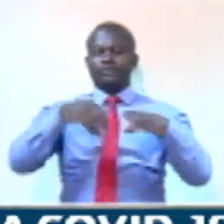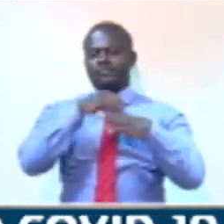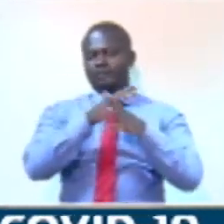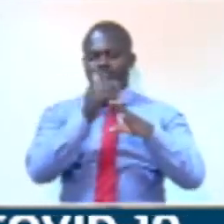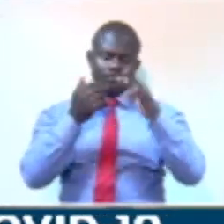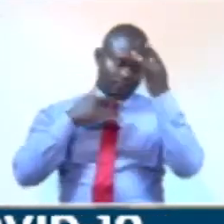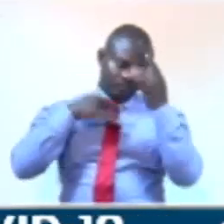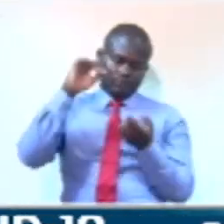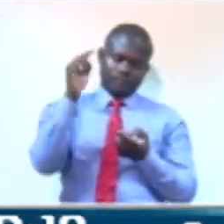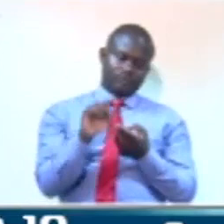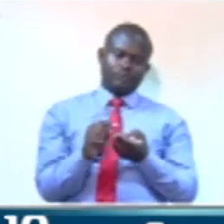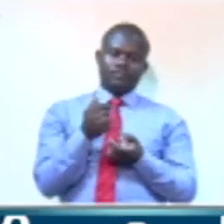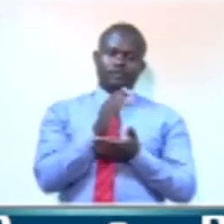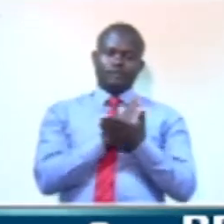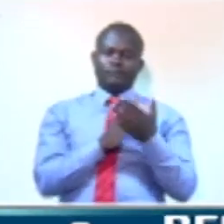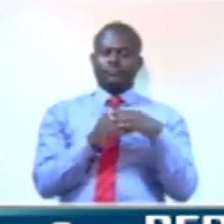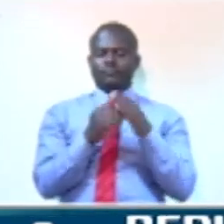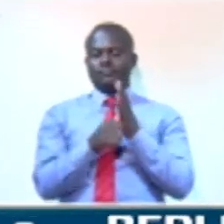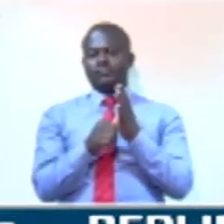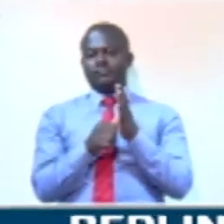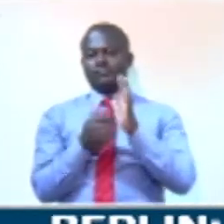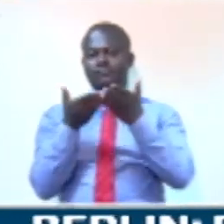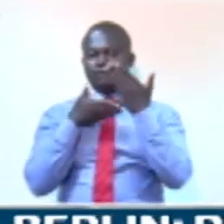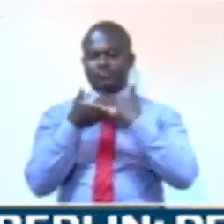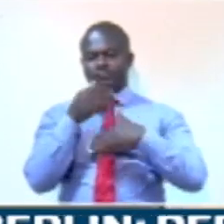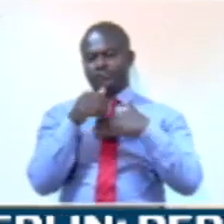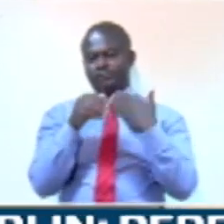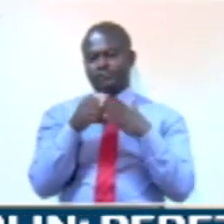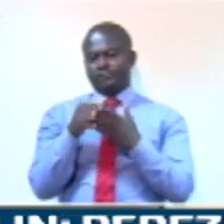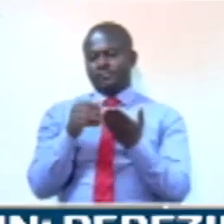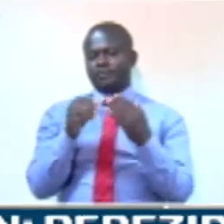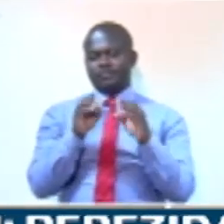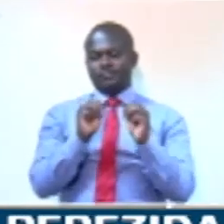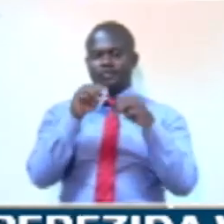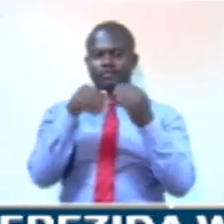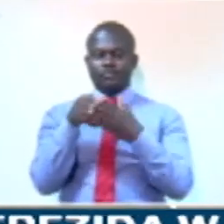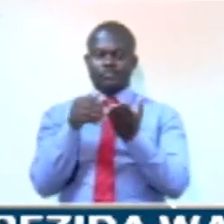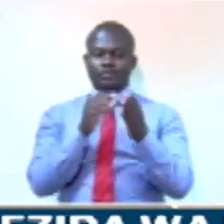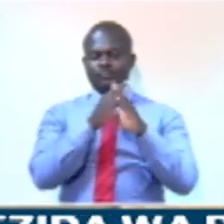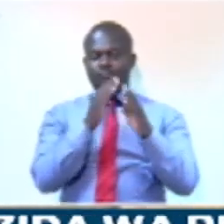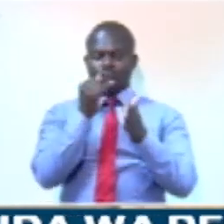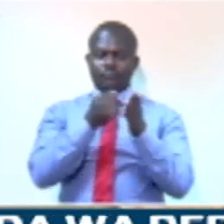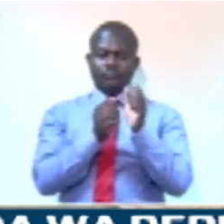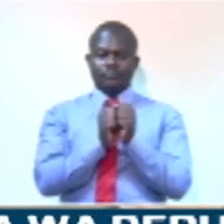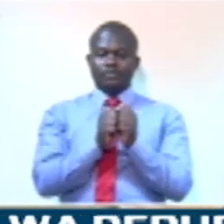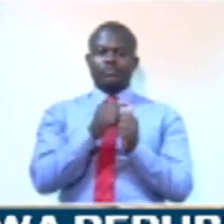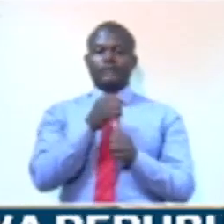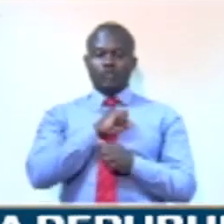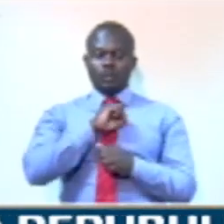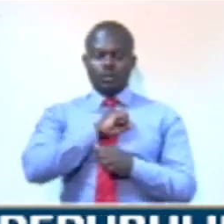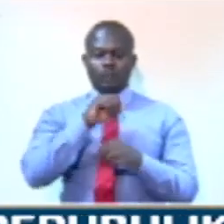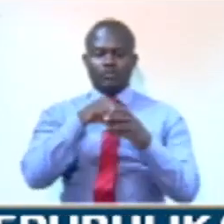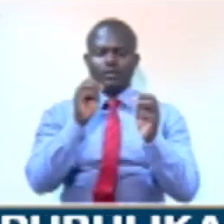ndwara bugabanyuka. Iki ni kimwe mu bibazo biganirwaho n'abagize Inteko Ishinga Amategeko bari mu ihuriro rirwanya SIDA, igituntu na malariya mu Nteko Ishinga